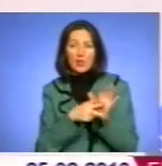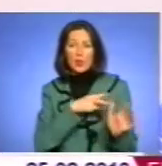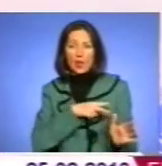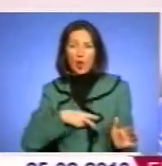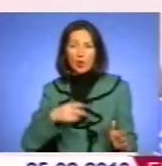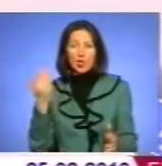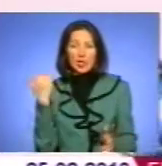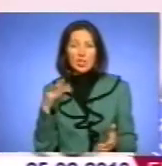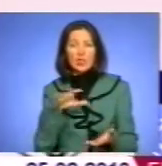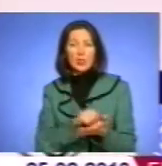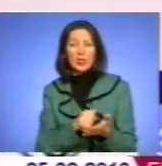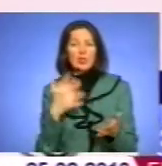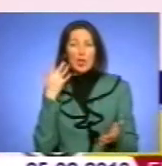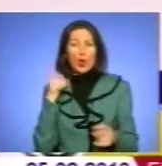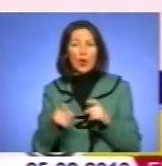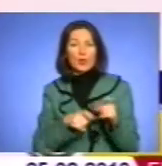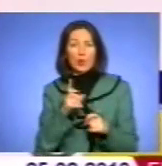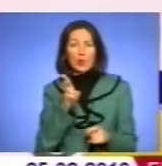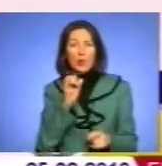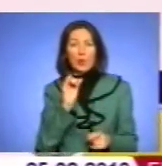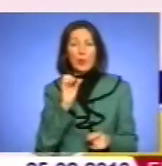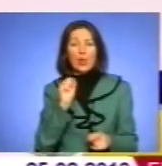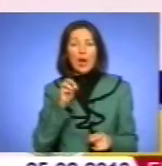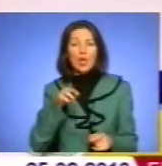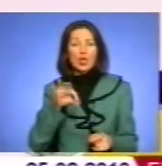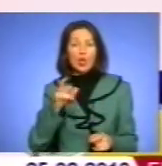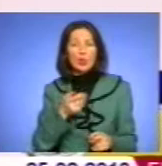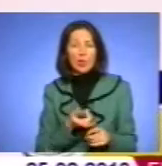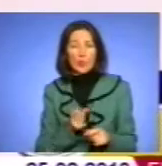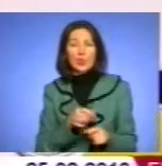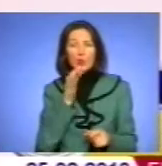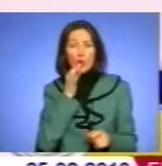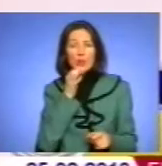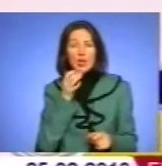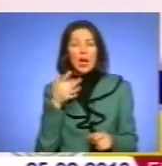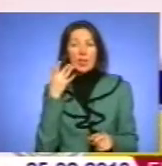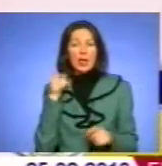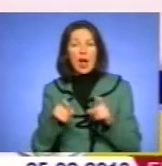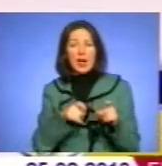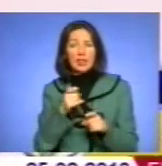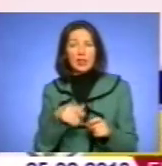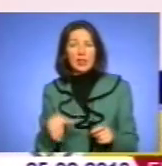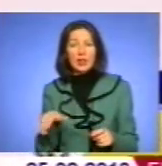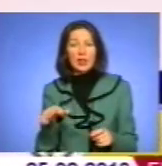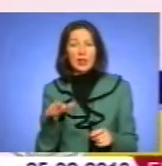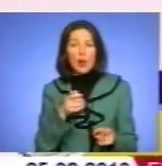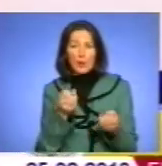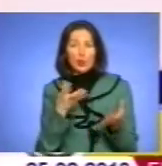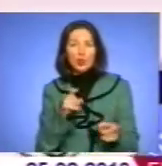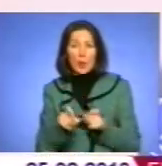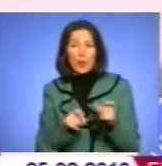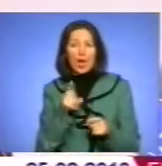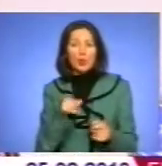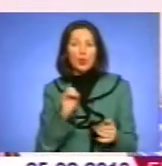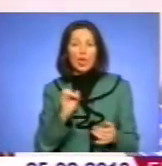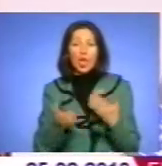атлетикою, але біатлон мені сподобався, був якось різновид'я. Тому що легка атлетика – це все ніби біг і біг, а тут і